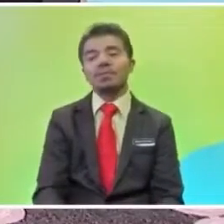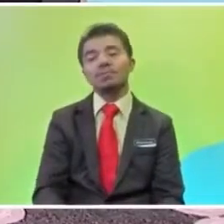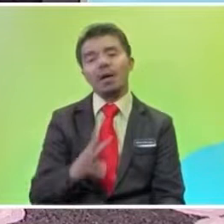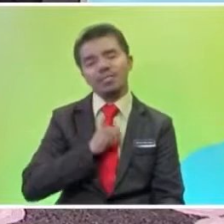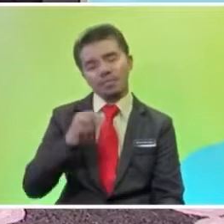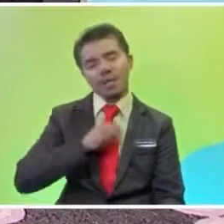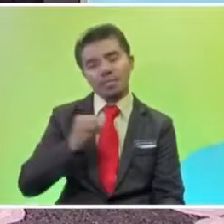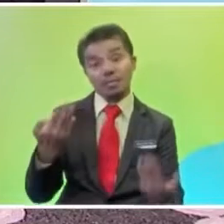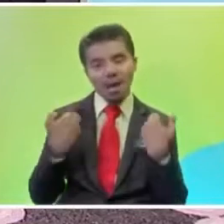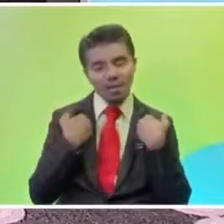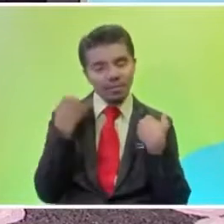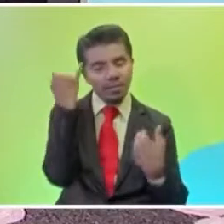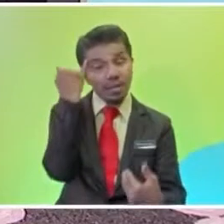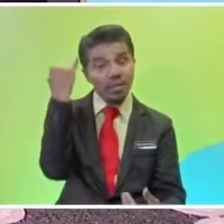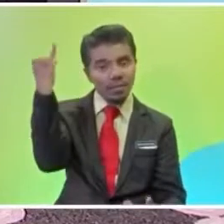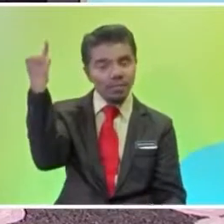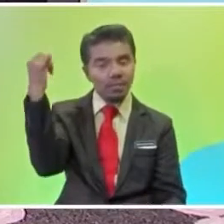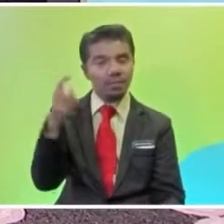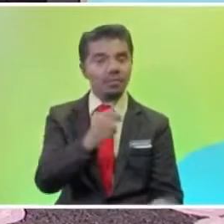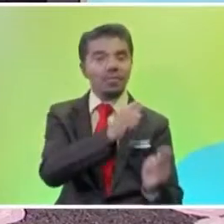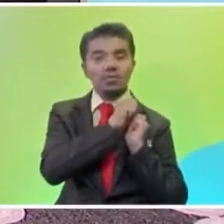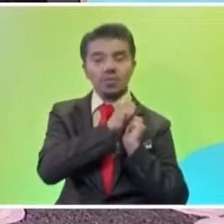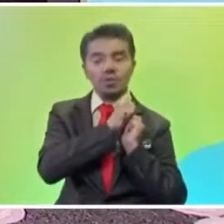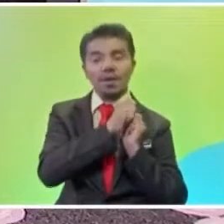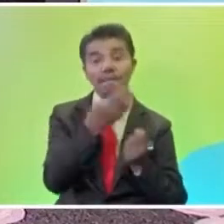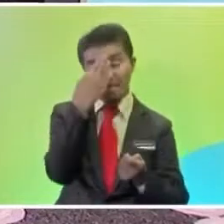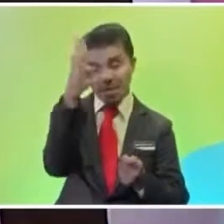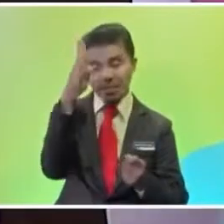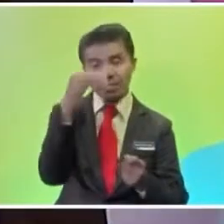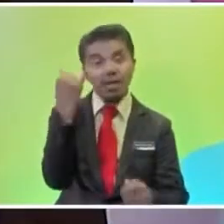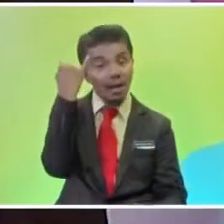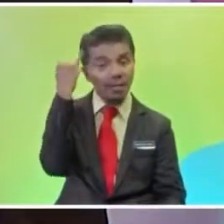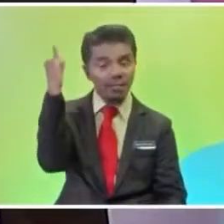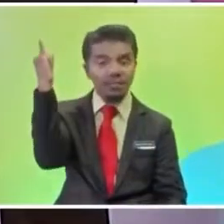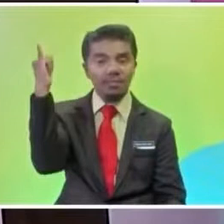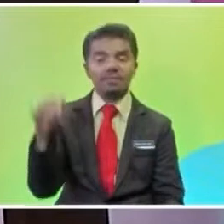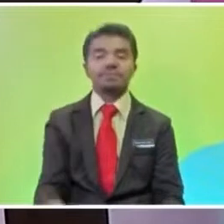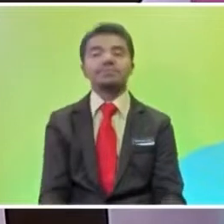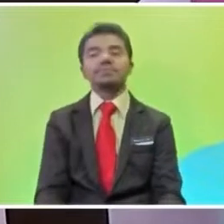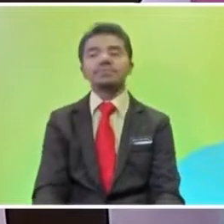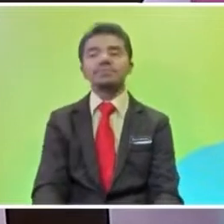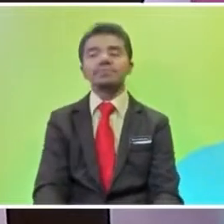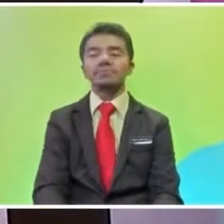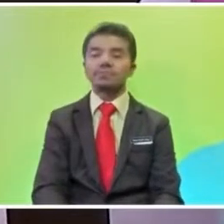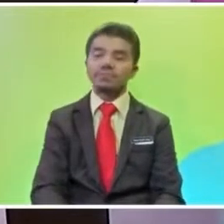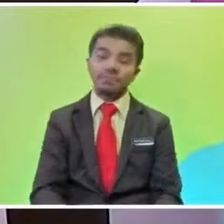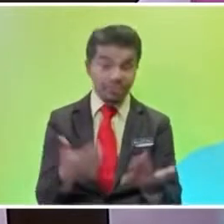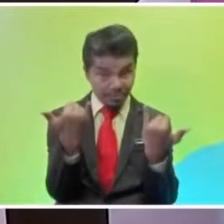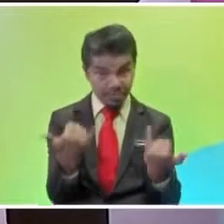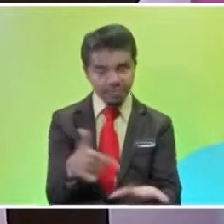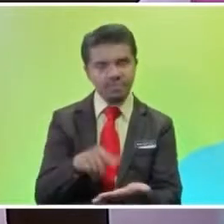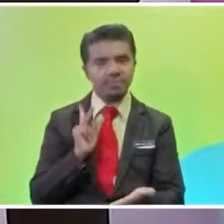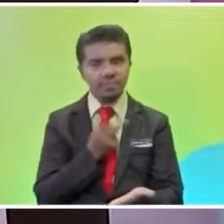betul tepat sekali di situ Irfan Oke seterusnya Oke kita tidak masuk kepada Stadion pembelajaran yang kedua yaitu